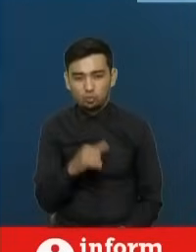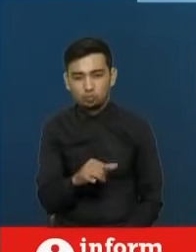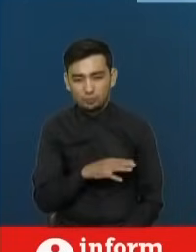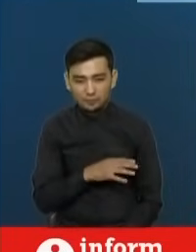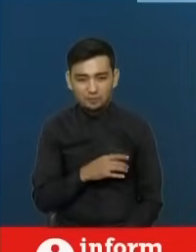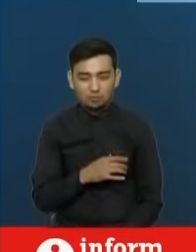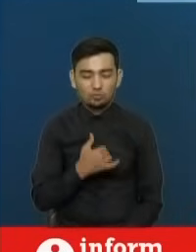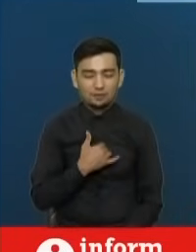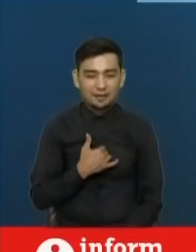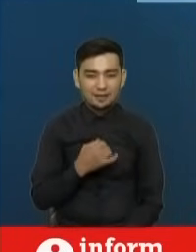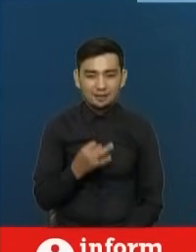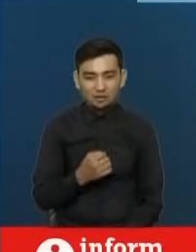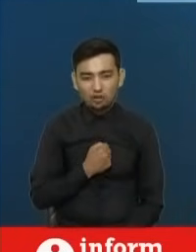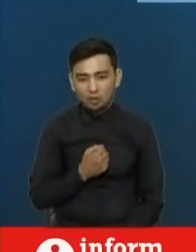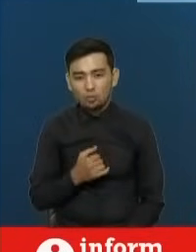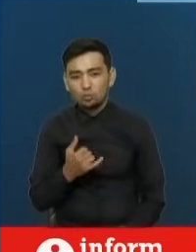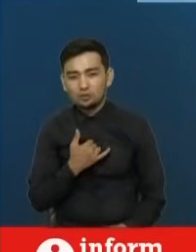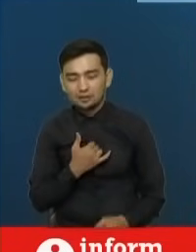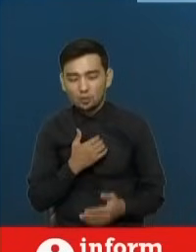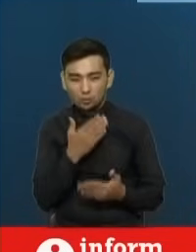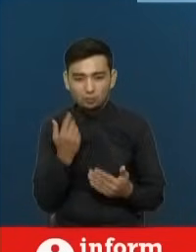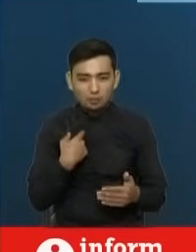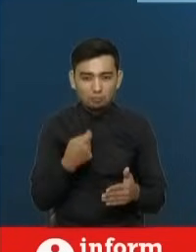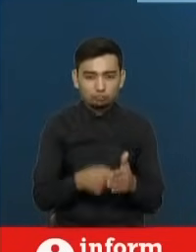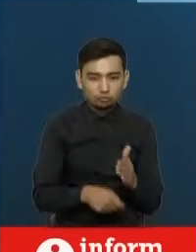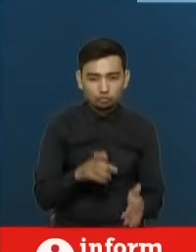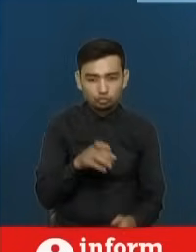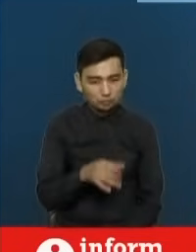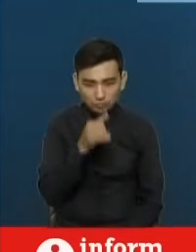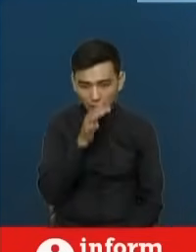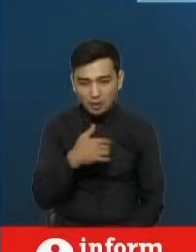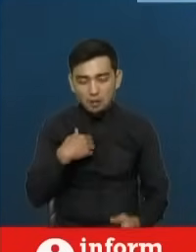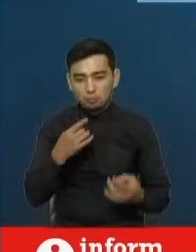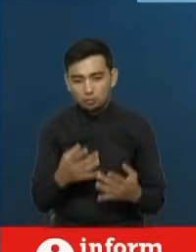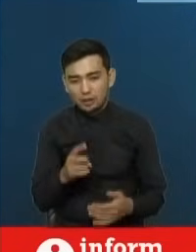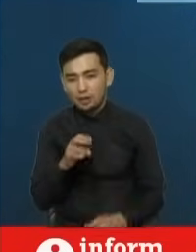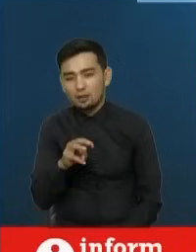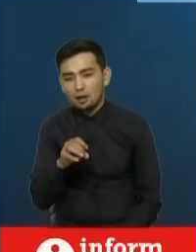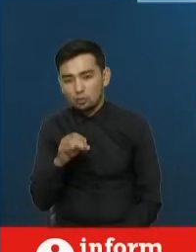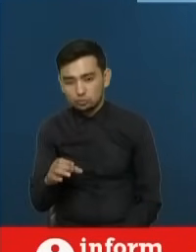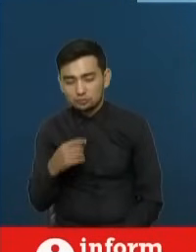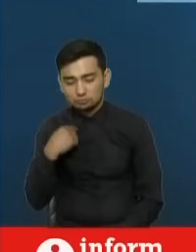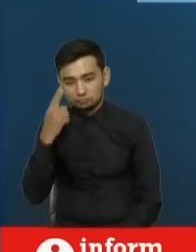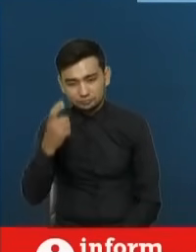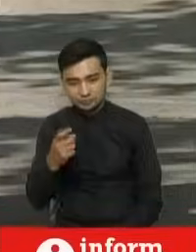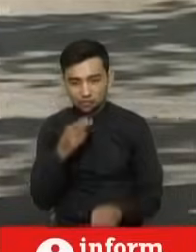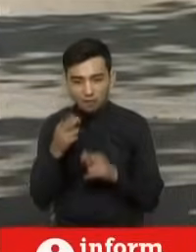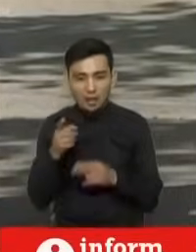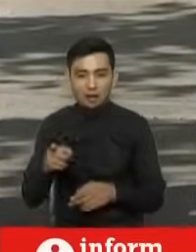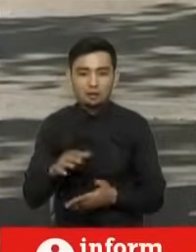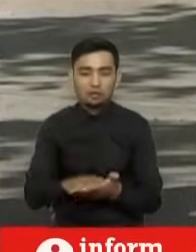нами. У нас, к сожалению, нет таких полномочий, чтобы блокировать счета. Мы можем только обращаться к нотариусу, а далее уже к судебному